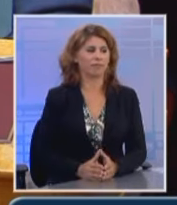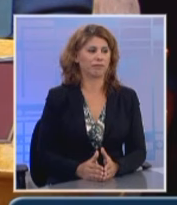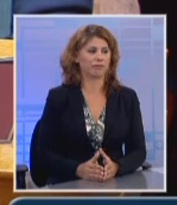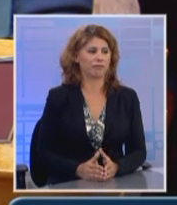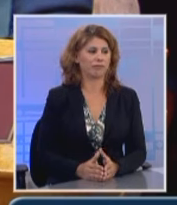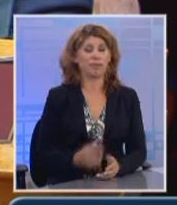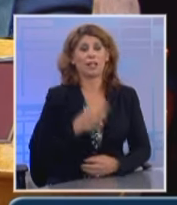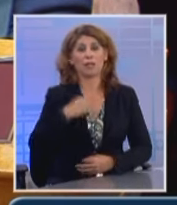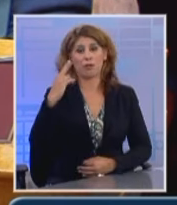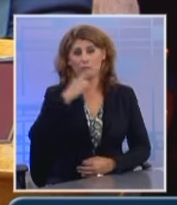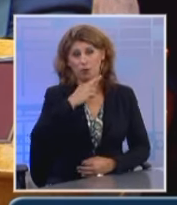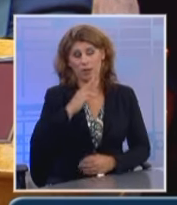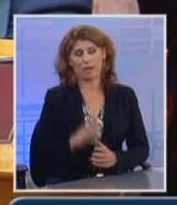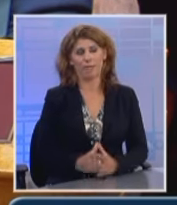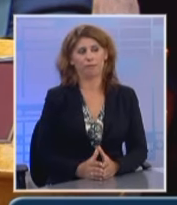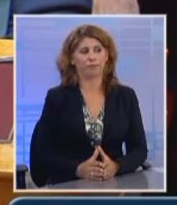Κύριε Πρωθυπουργέ,